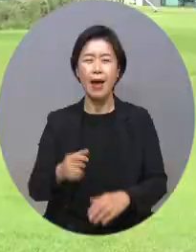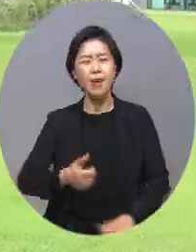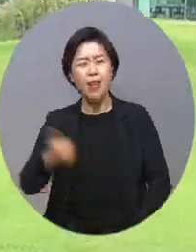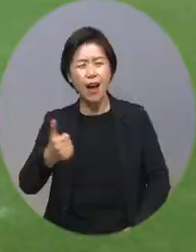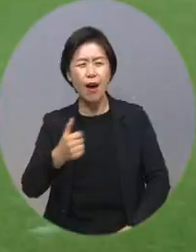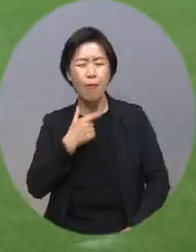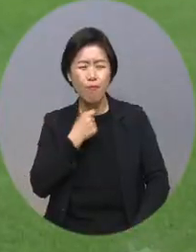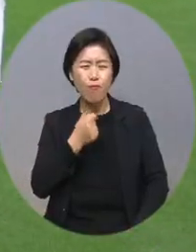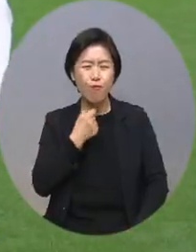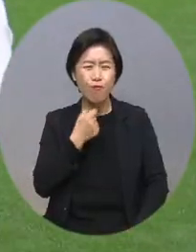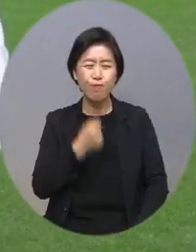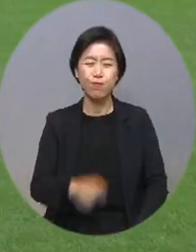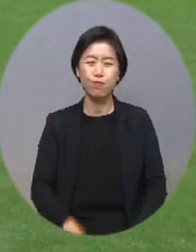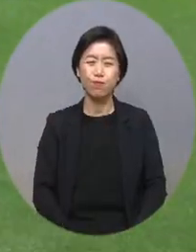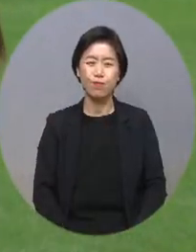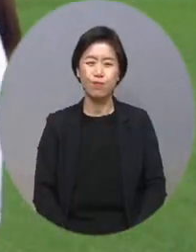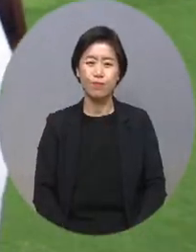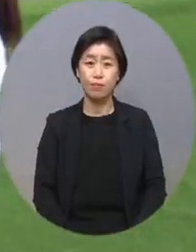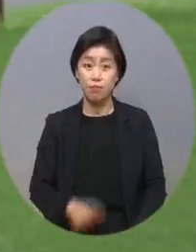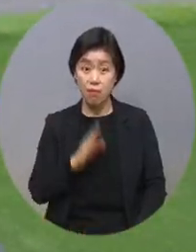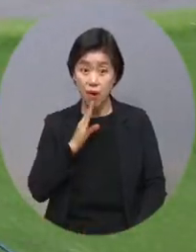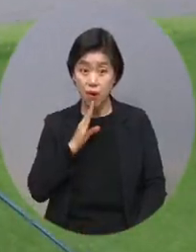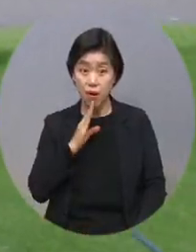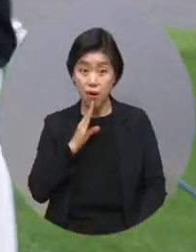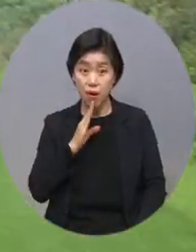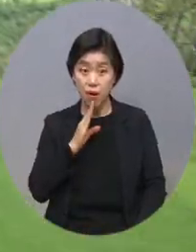나갔다! 나갔어요?